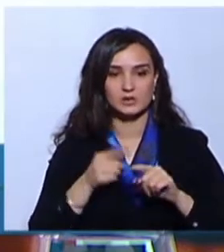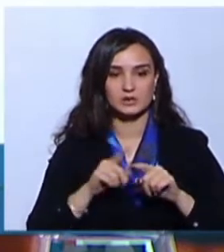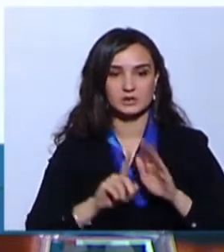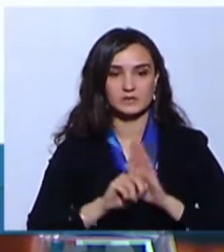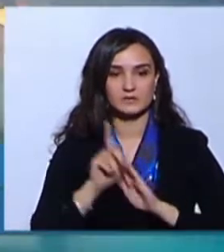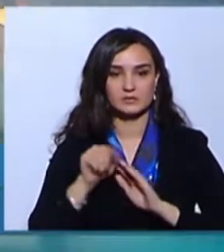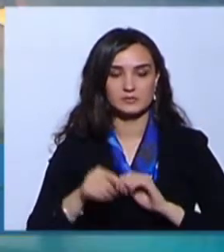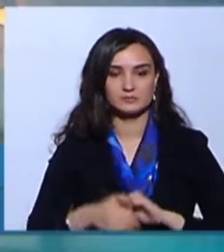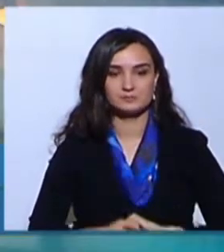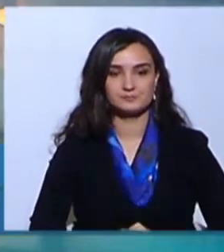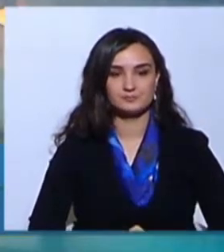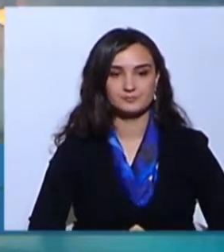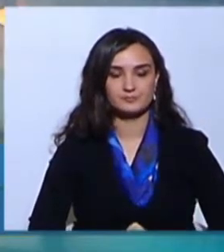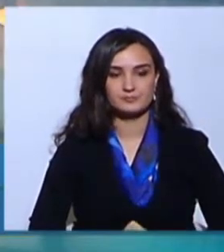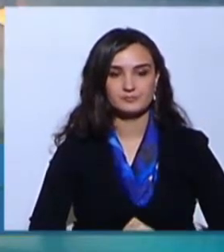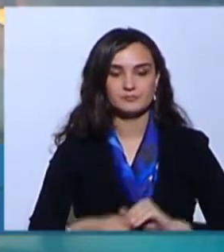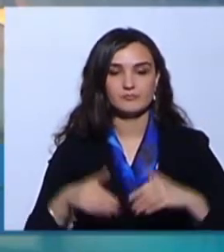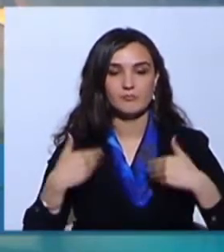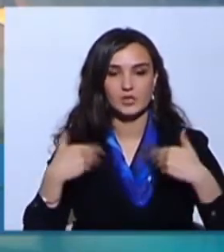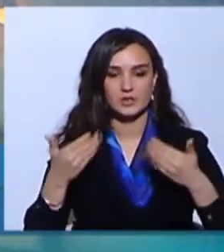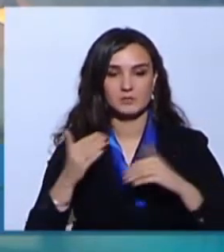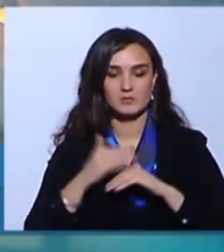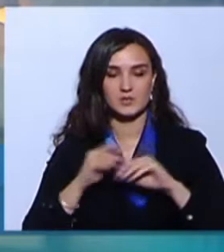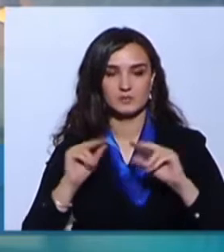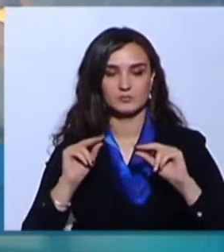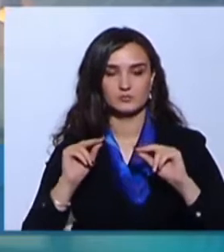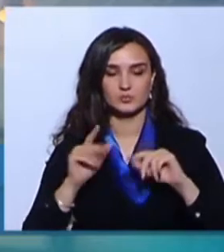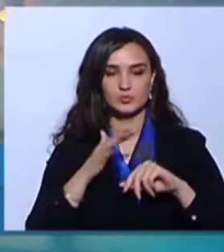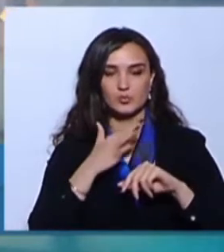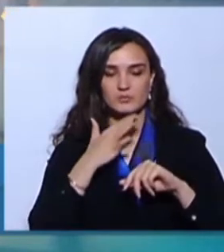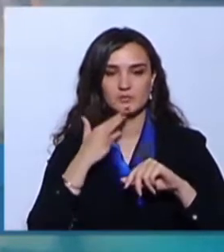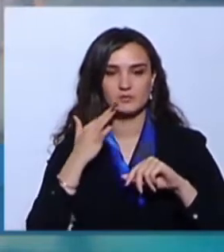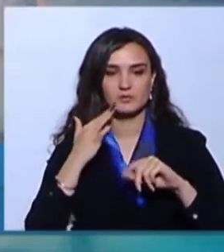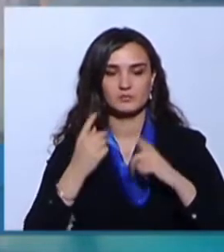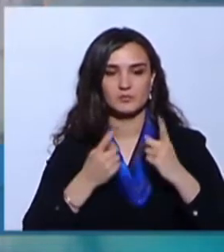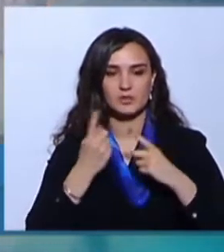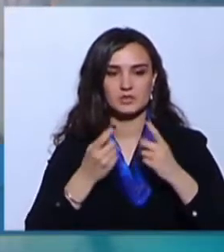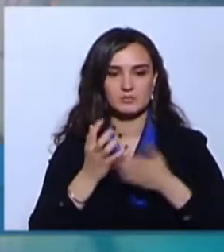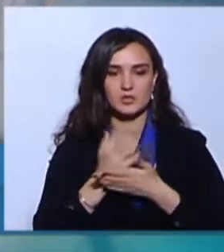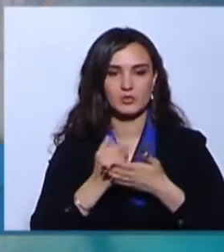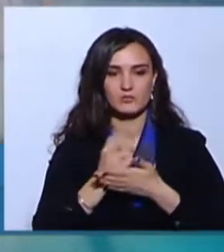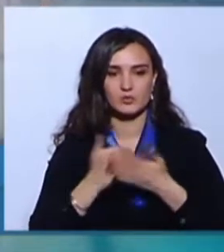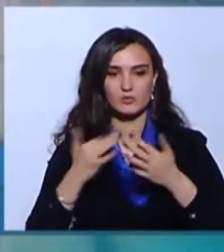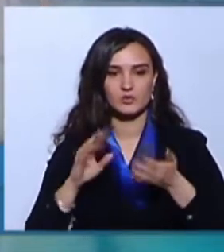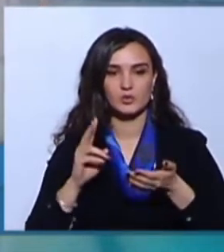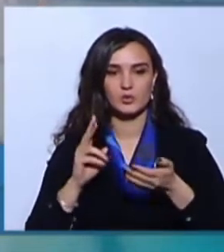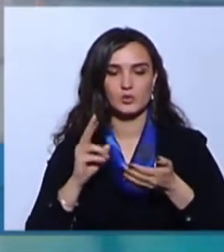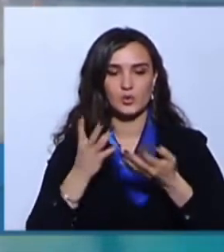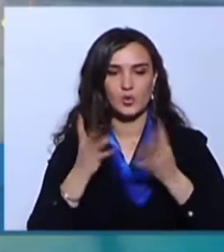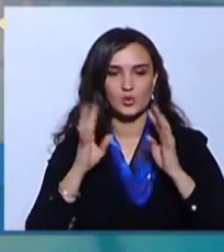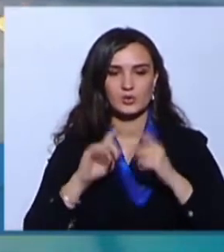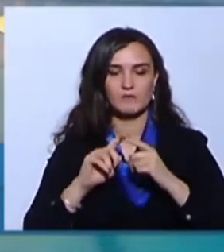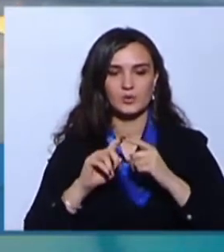კი, ნამდვილად, კიდევ ერთხელ საღამომშვიდობის. უამრავი მონაცემი დაგროვდა უკვე კორონავირუსზე,